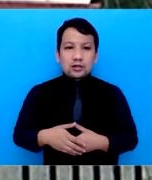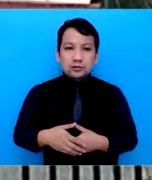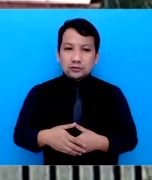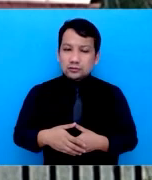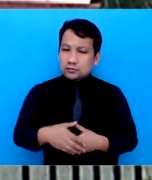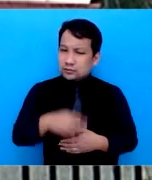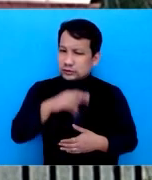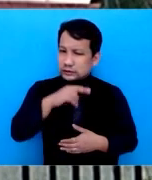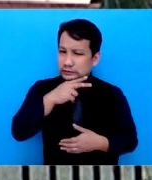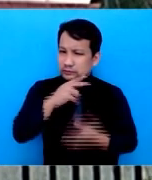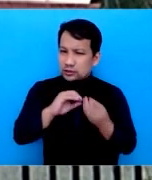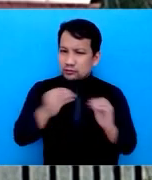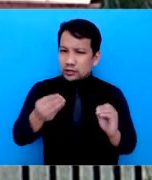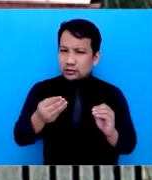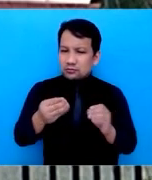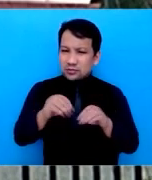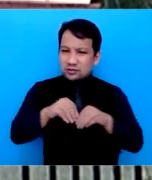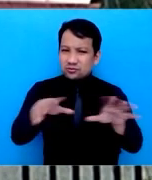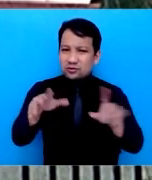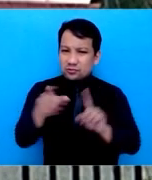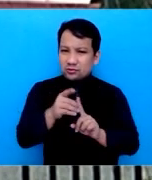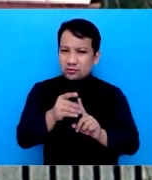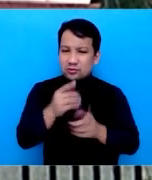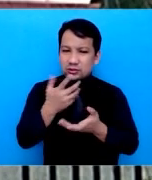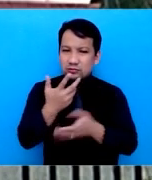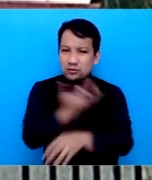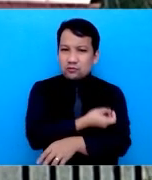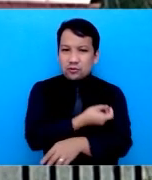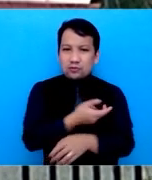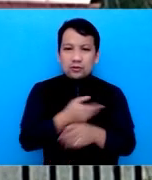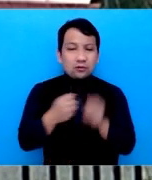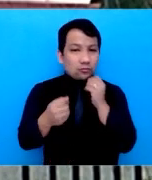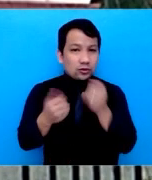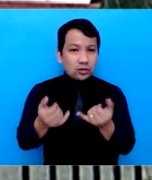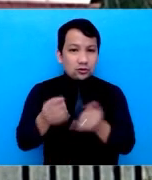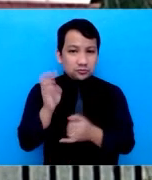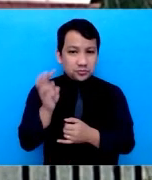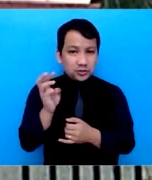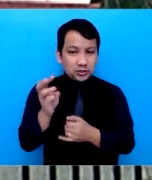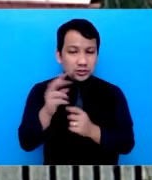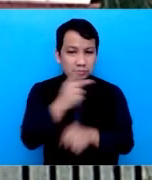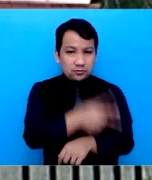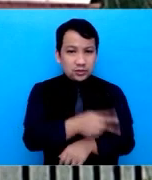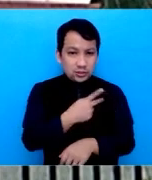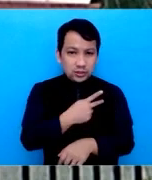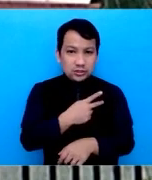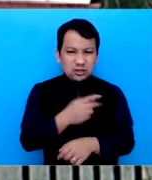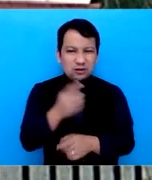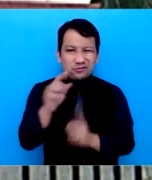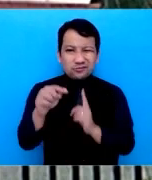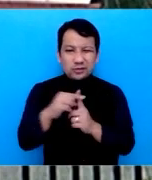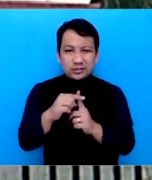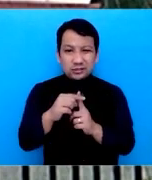walang proteksyon. Sa kabila nito, hindi naman nalalampas sa 6 na po ang COVID patient na nasa PGH.